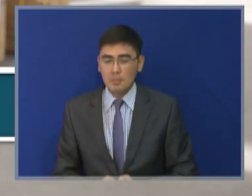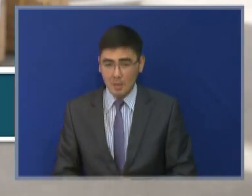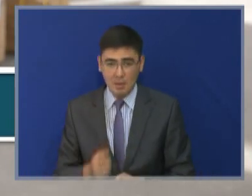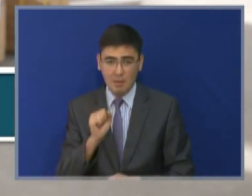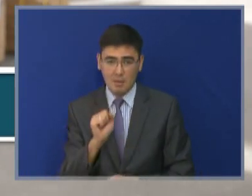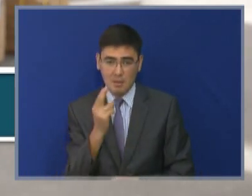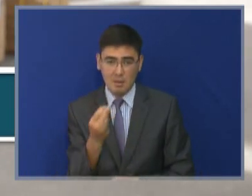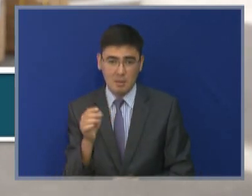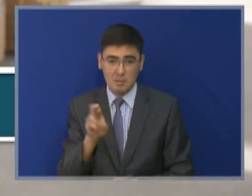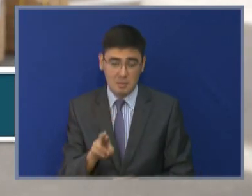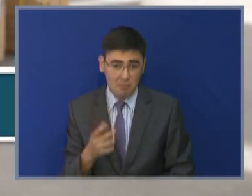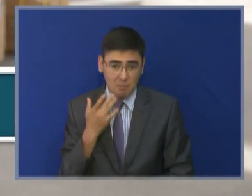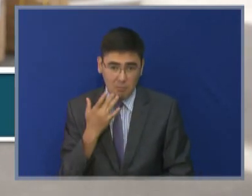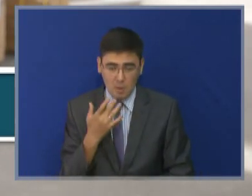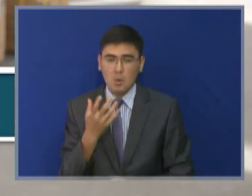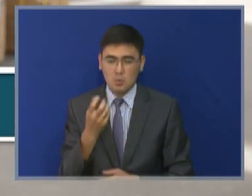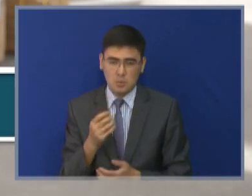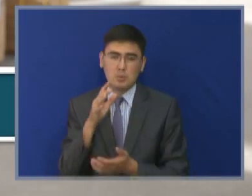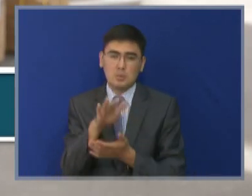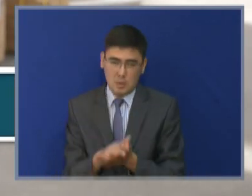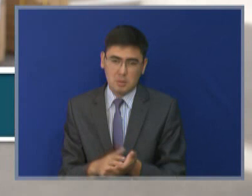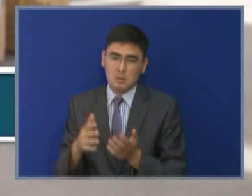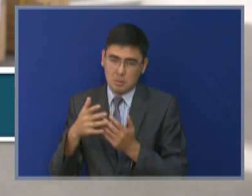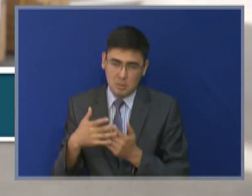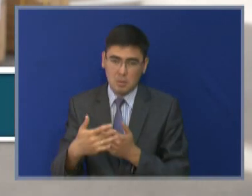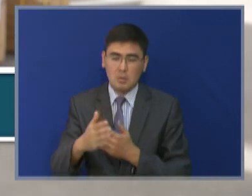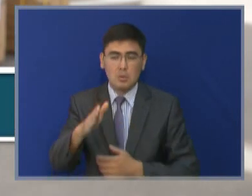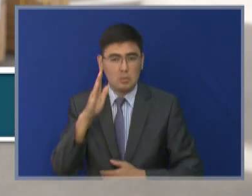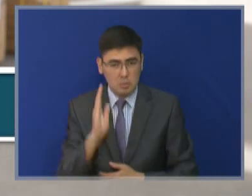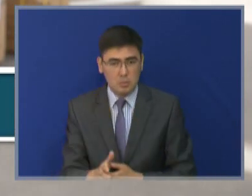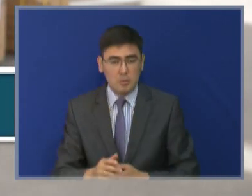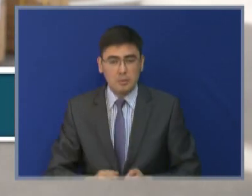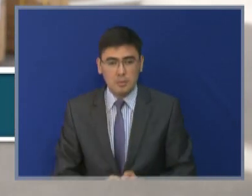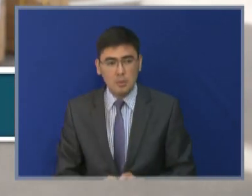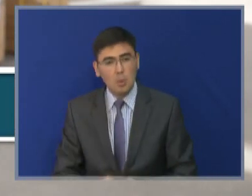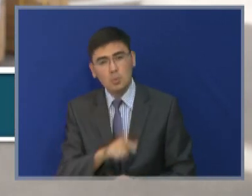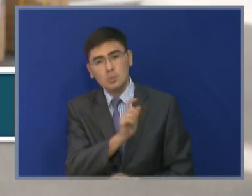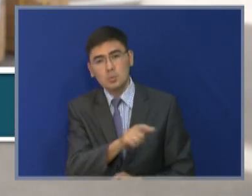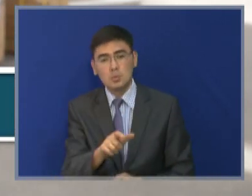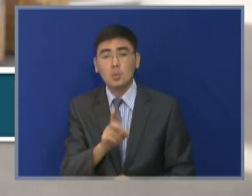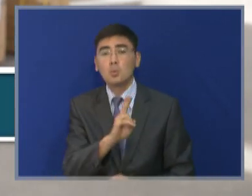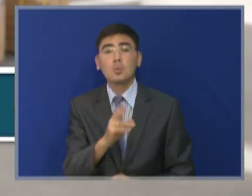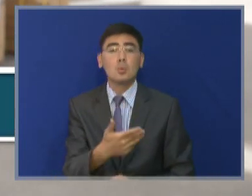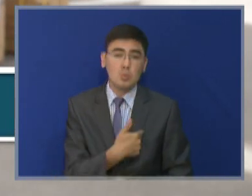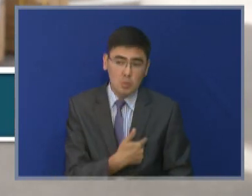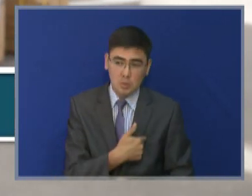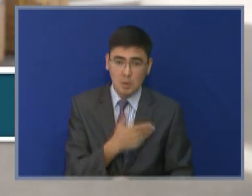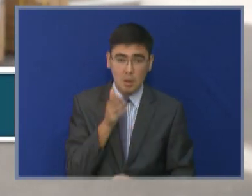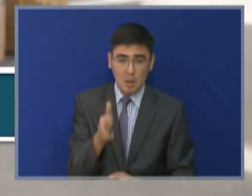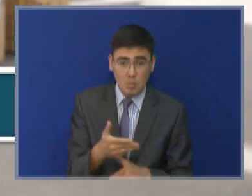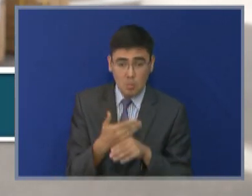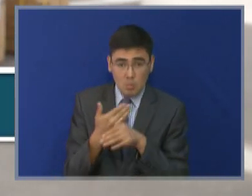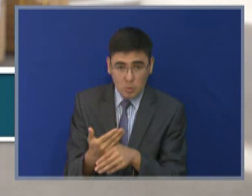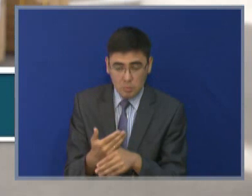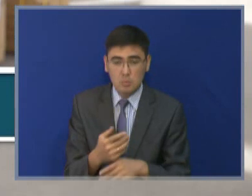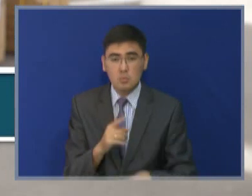акциялар ары қарай да жалғасады, жалғасын табады. Бұйырса, кім қандай көмек жасай аламын десе, кім